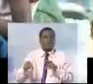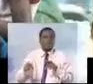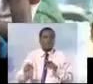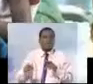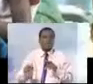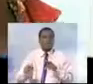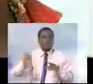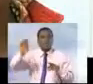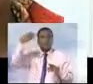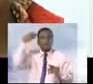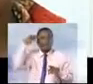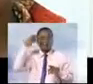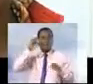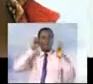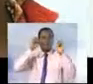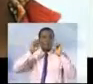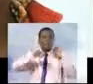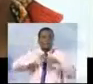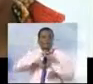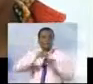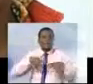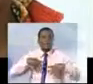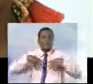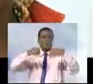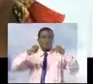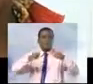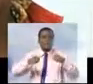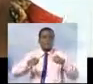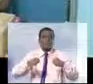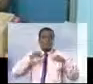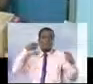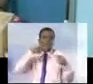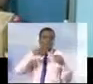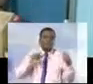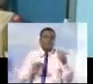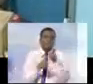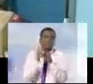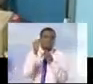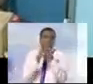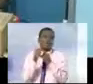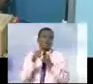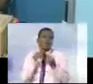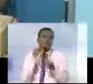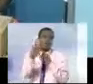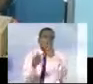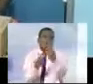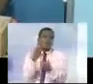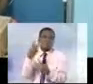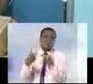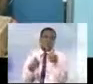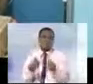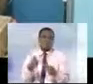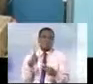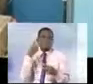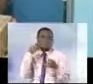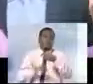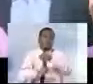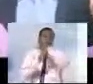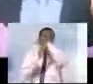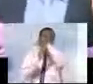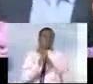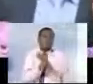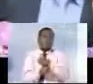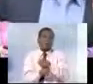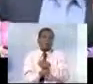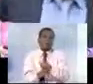les ministres de l'éducation nationale et de la santé de la lutte contre le vih sida ont rendu visite à ses élèves pour les soutenir